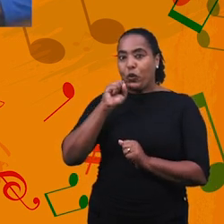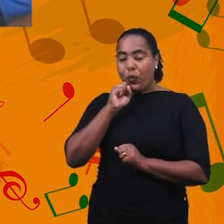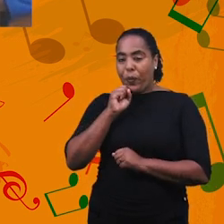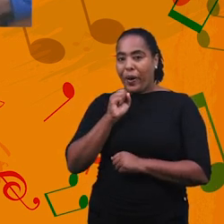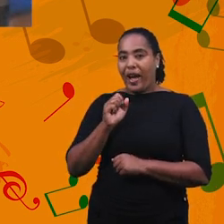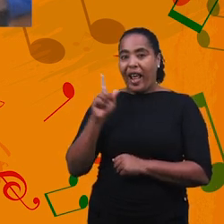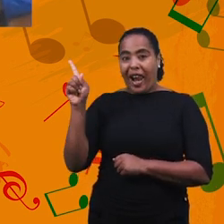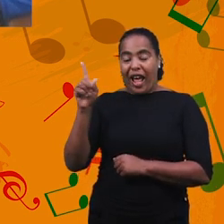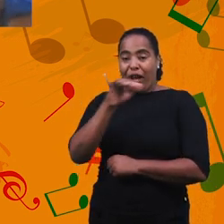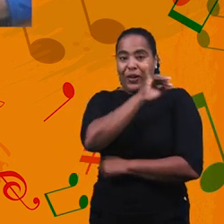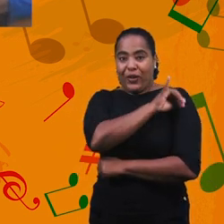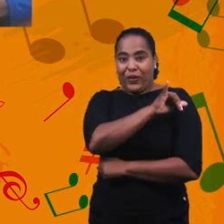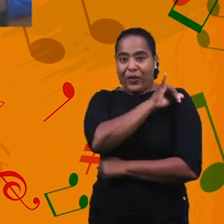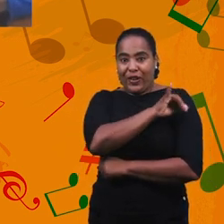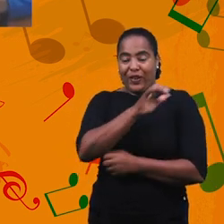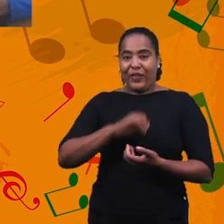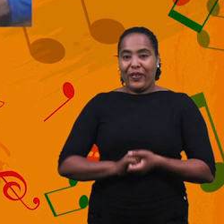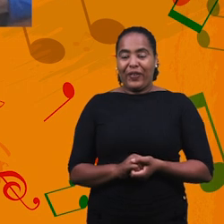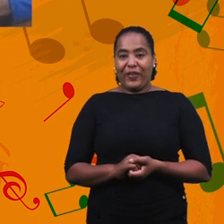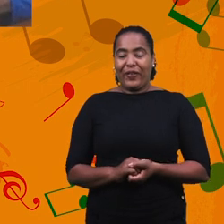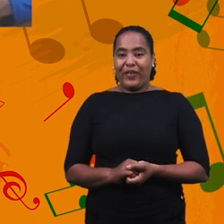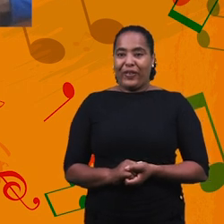de Barra Janeiro. Mansa, Rio de Janeiro.